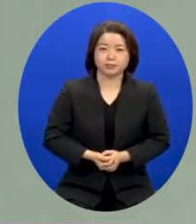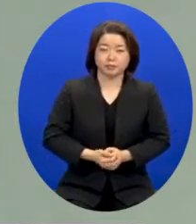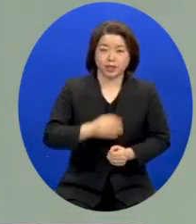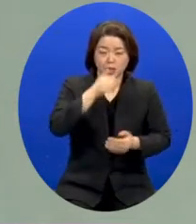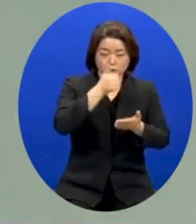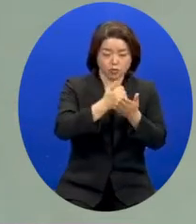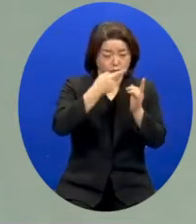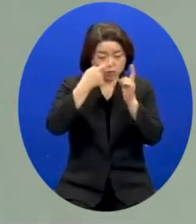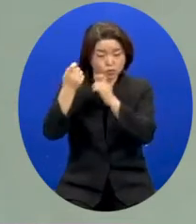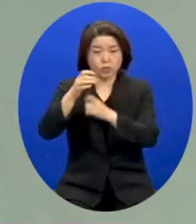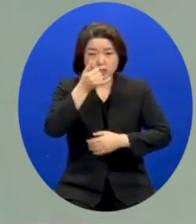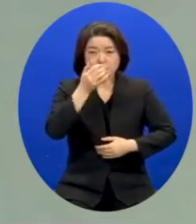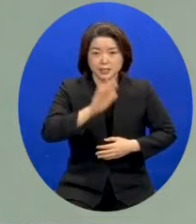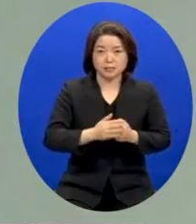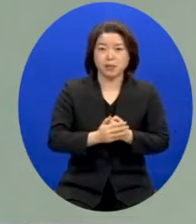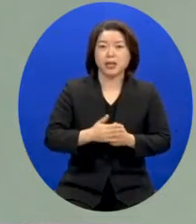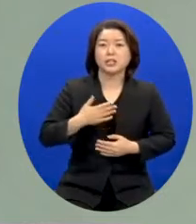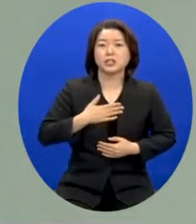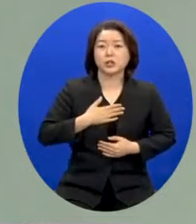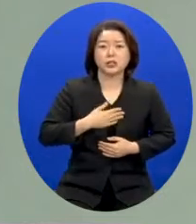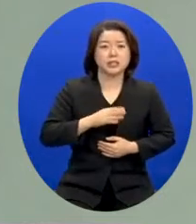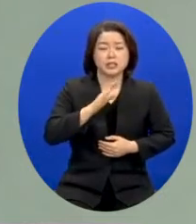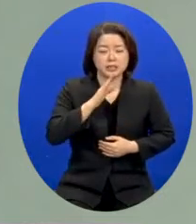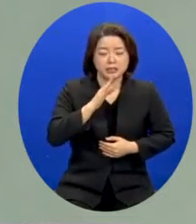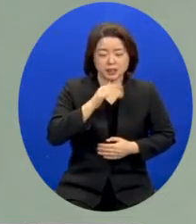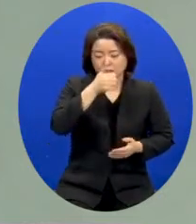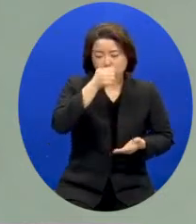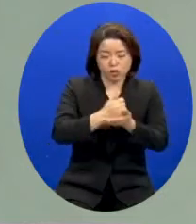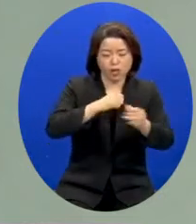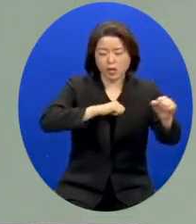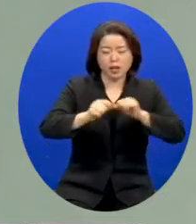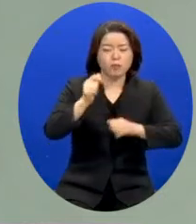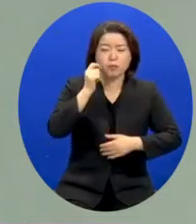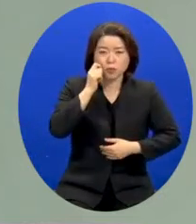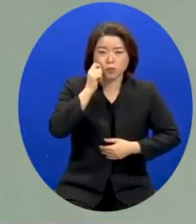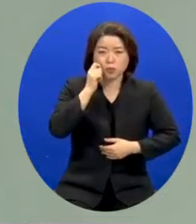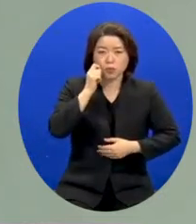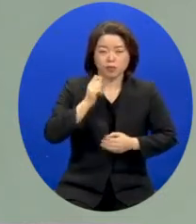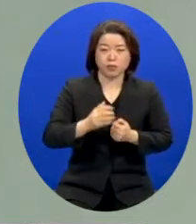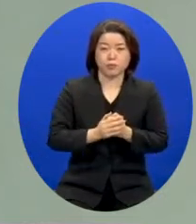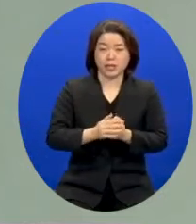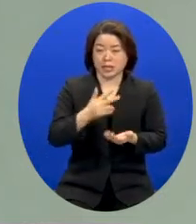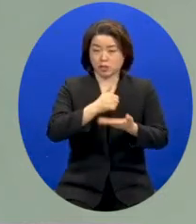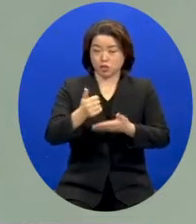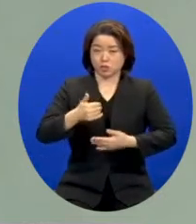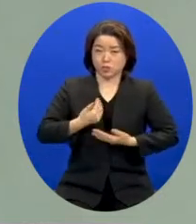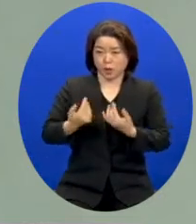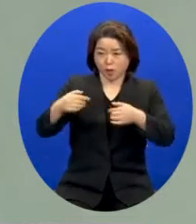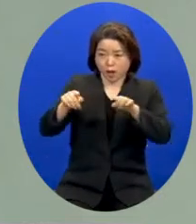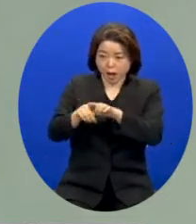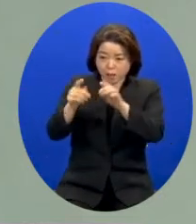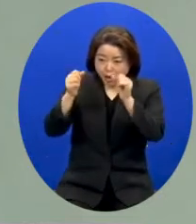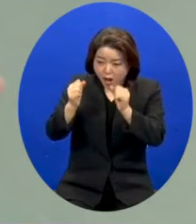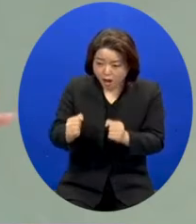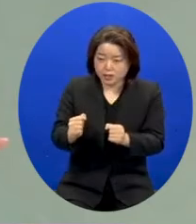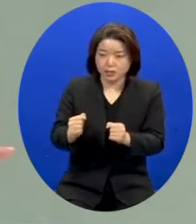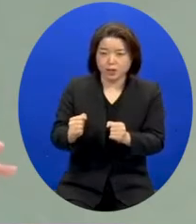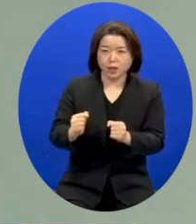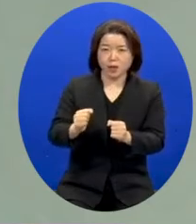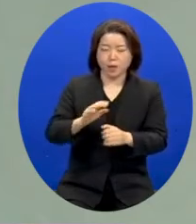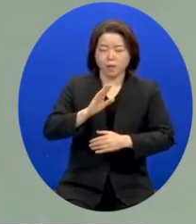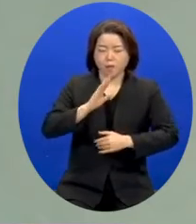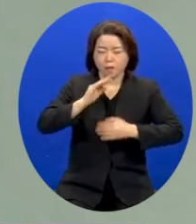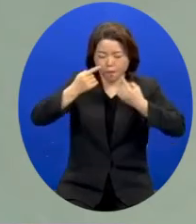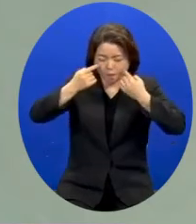죄의 유혹이 있지만 저는 정말 죄를 지을 수가 없는 상태에 있습니다. 주님이 나와 함께 하시는 게 너무나